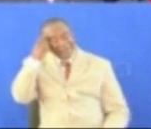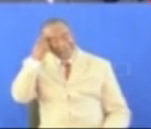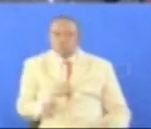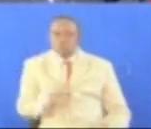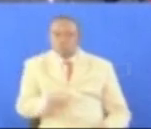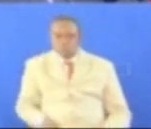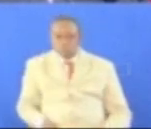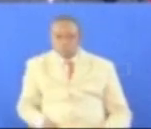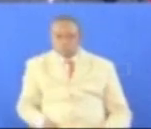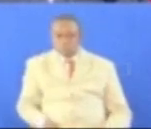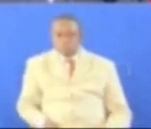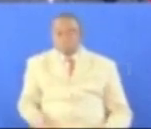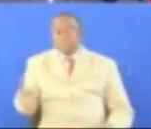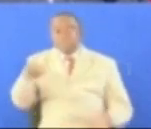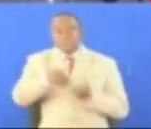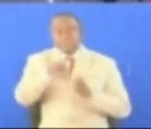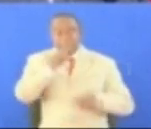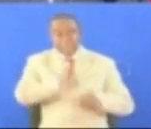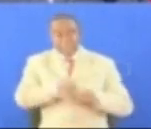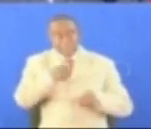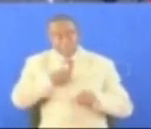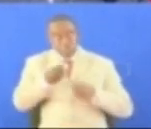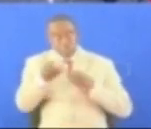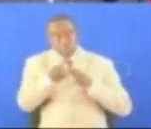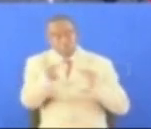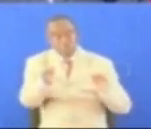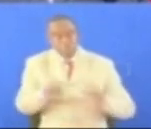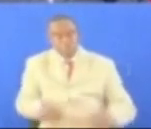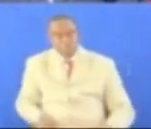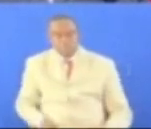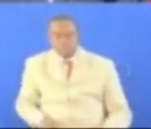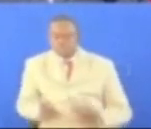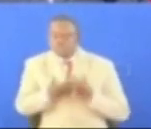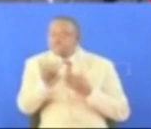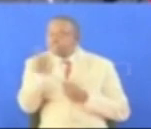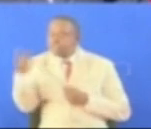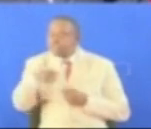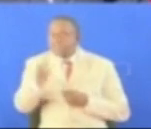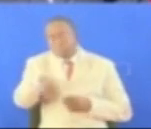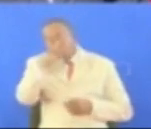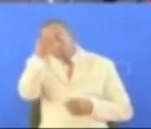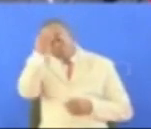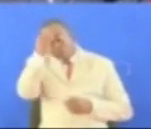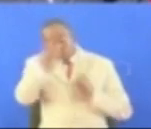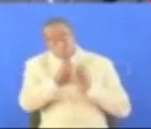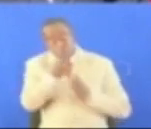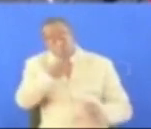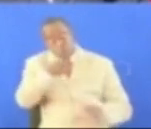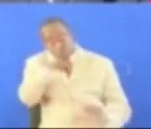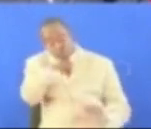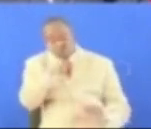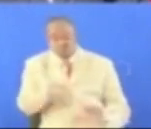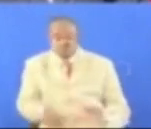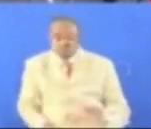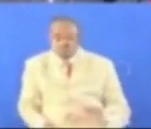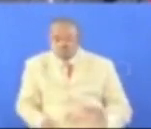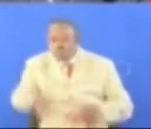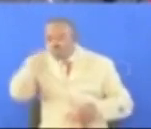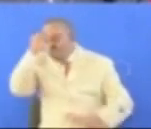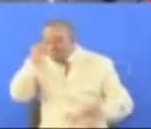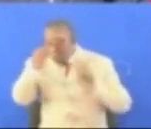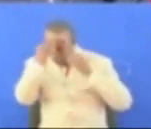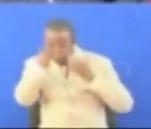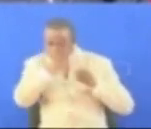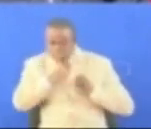ipo wakati na sisi kama Watanzania tutoe fursa mataifa mengine yaje yajifunze kutoka kwetu, namna ambavyo tunalea watoto